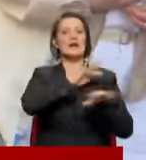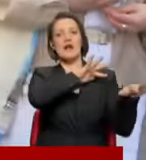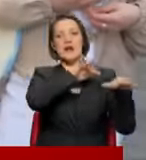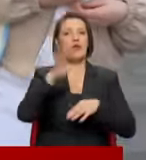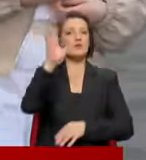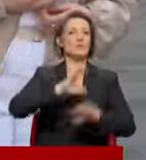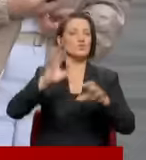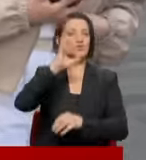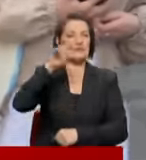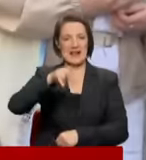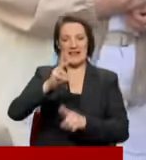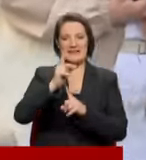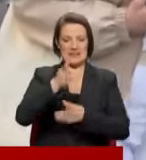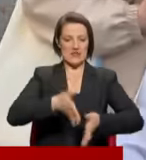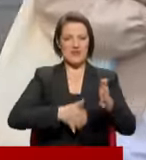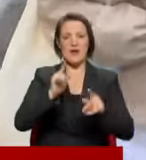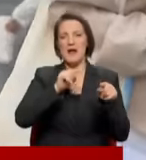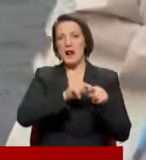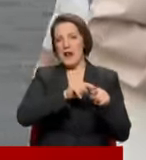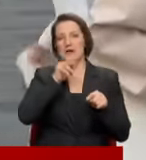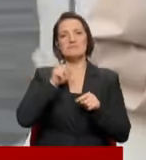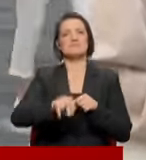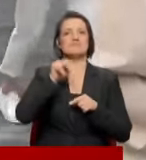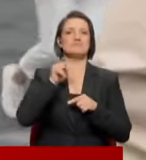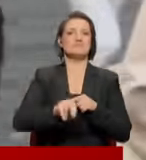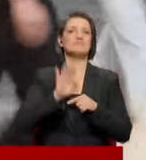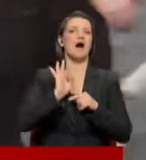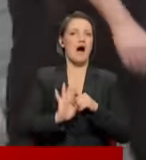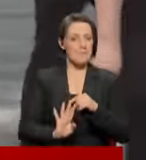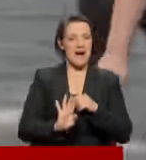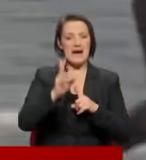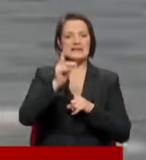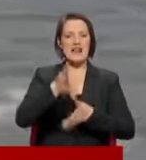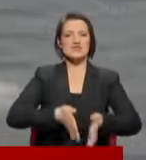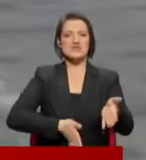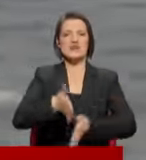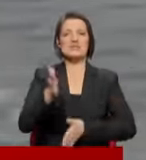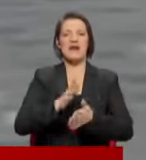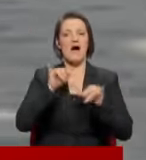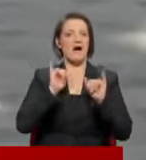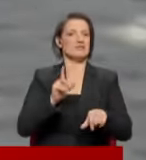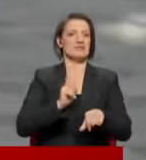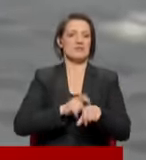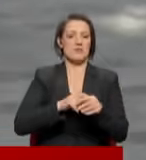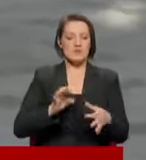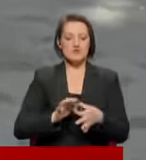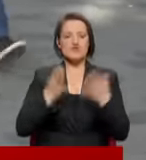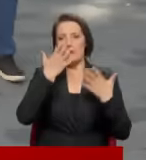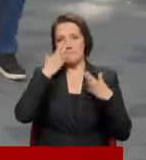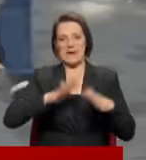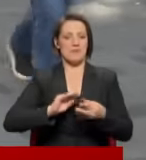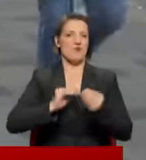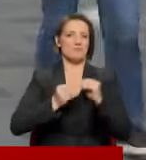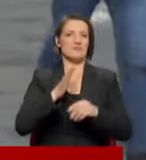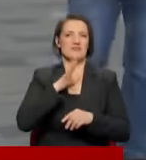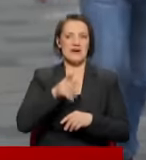gelen turistler İstiklal'de bir uçtan diğer uca ilerliyor. Ancak İstiklal Caddesi'nin aynı zamanda çözülmeyi bekleyen